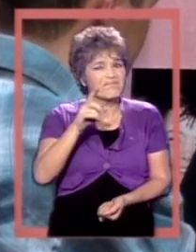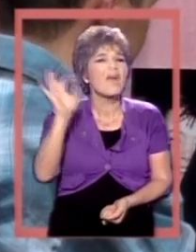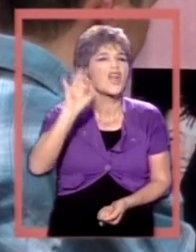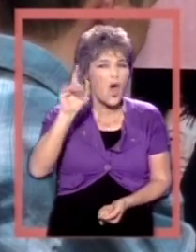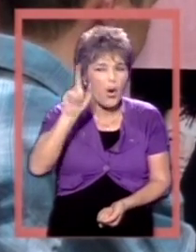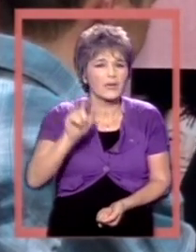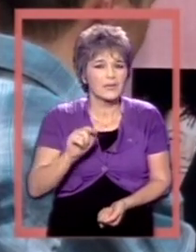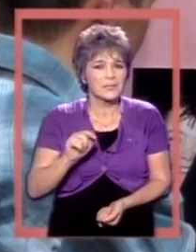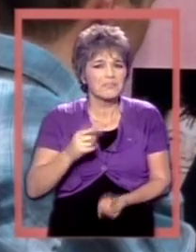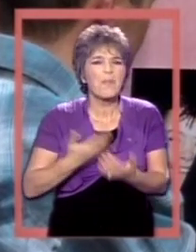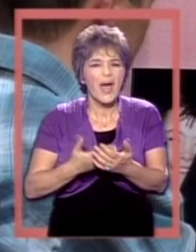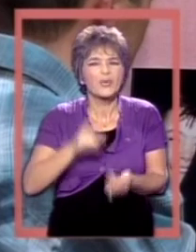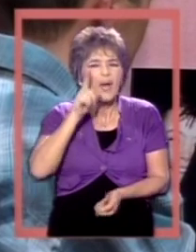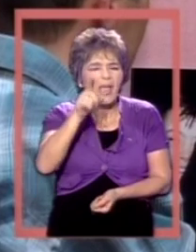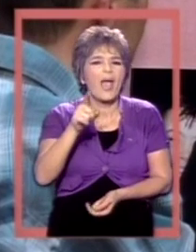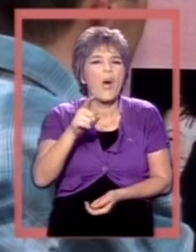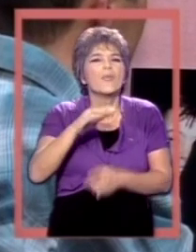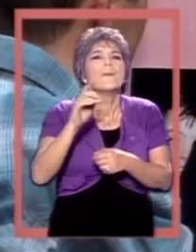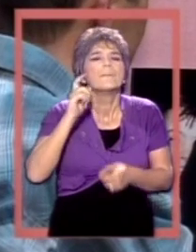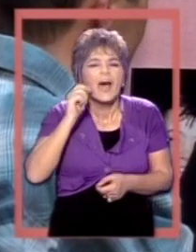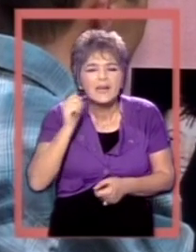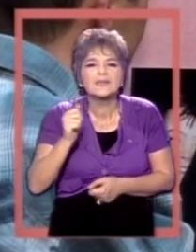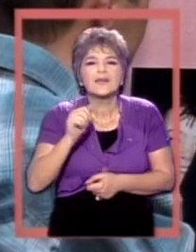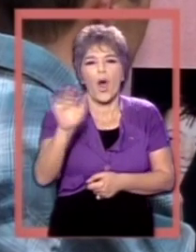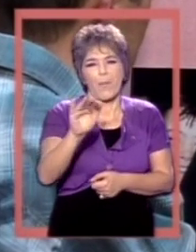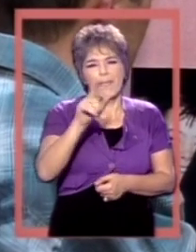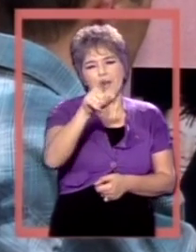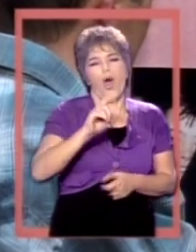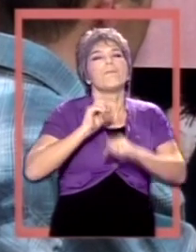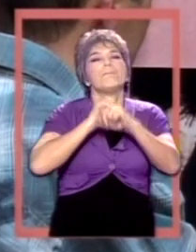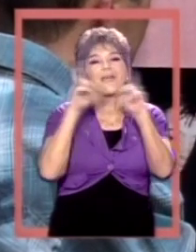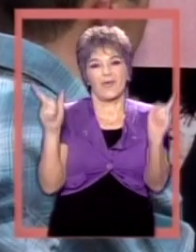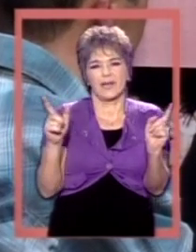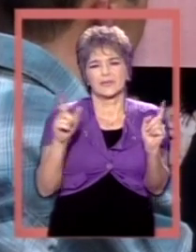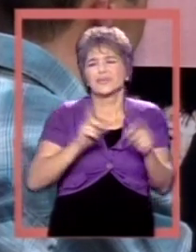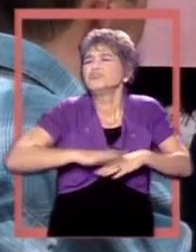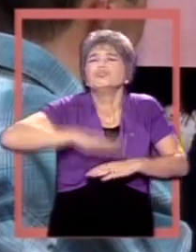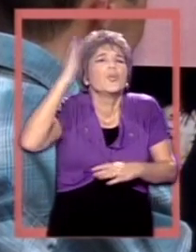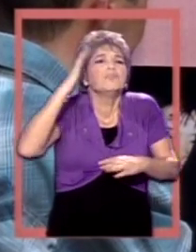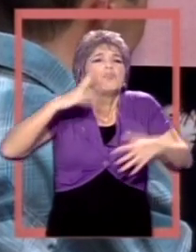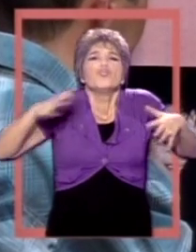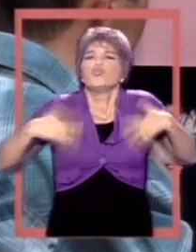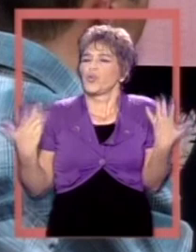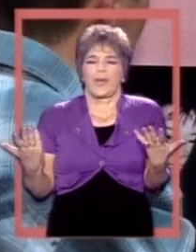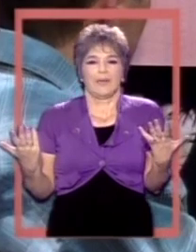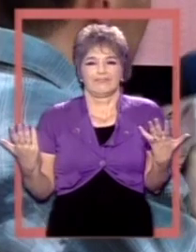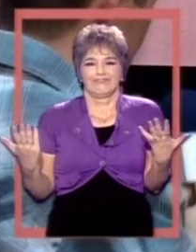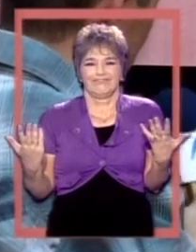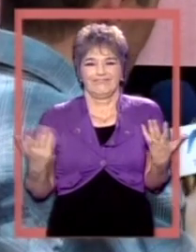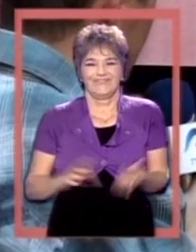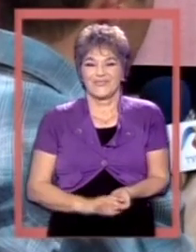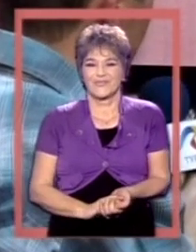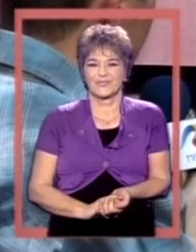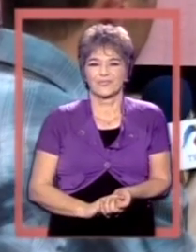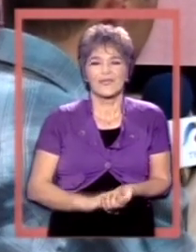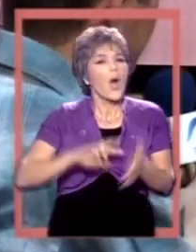noi, că au acești copii minunați. Și a fost multă bucurie, asta a fost în primul rând la petrecerea noastră. E greu